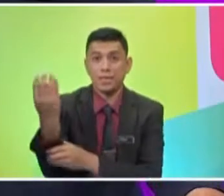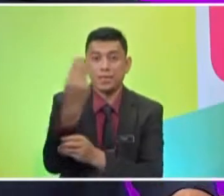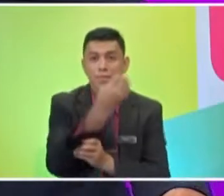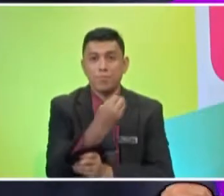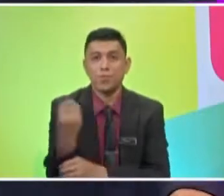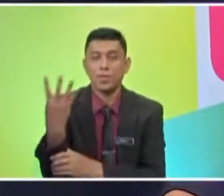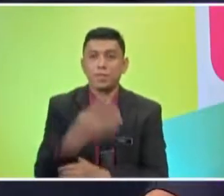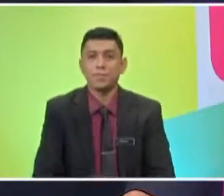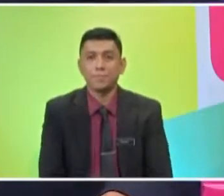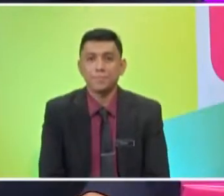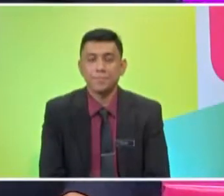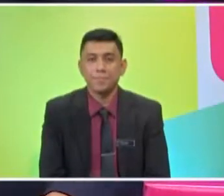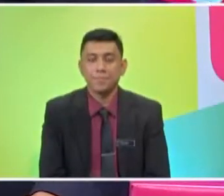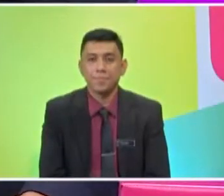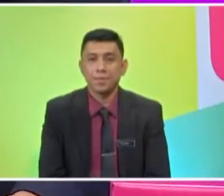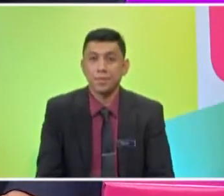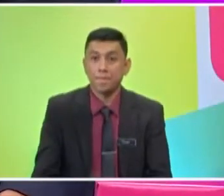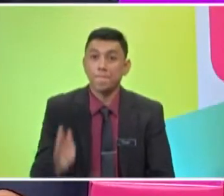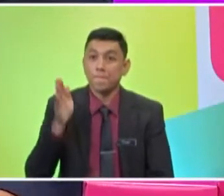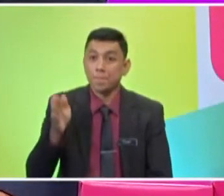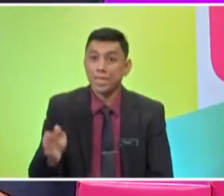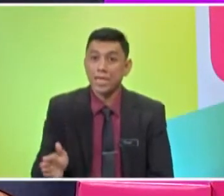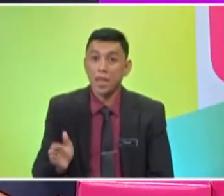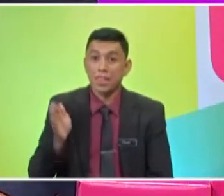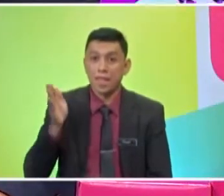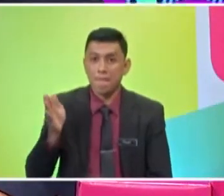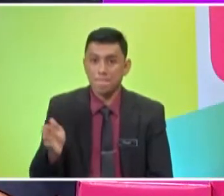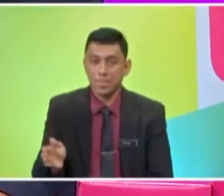ambulans. Okey. Kereta api.